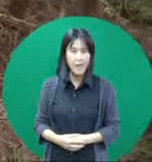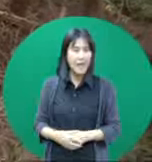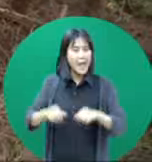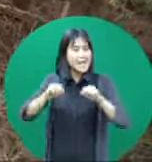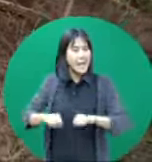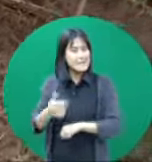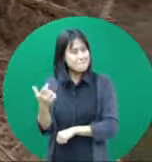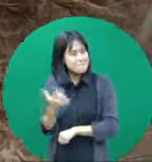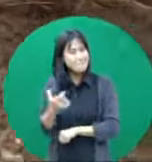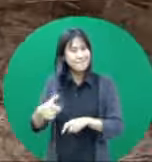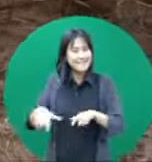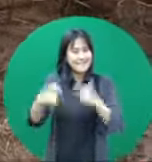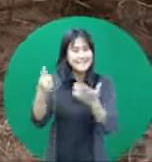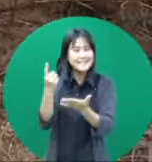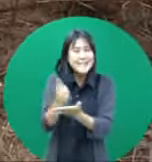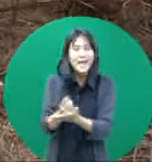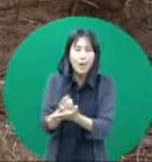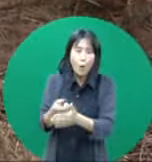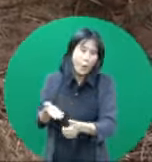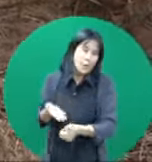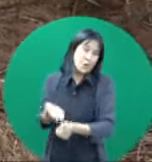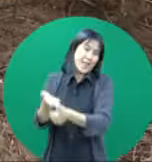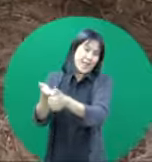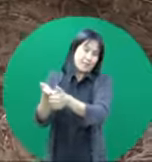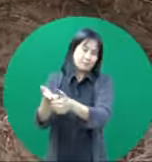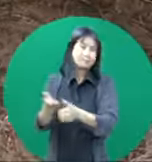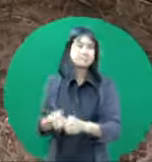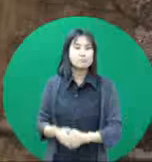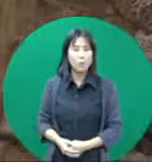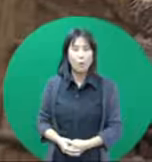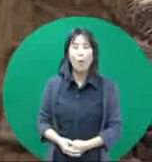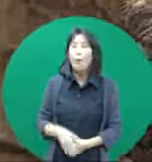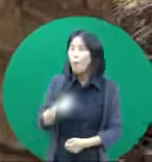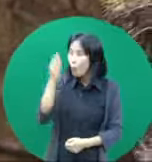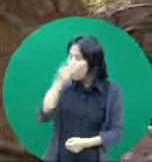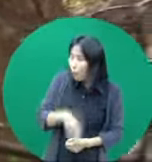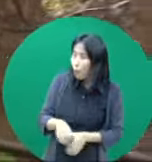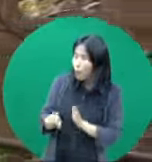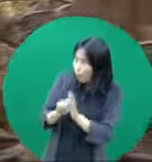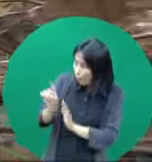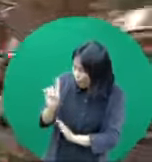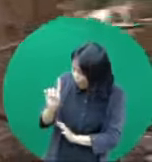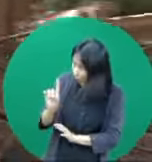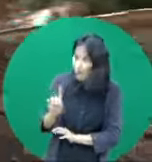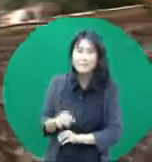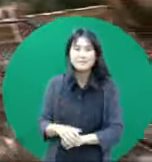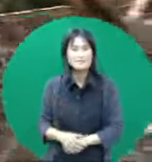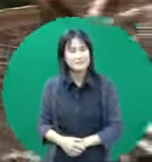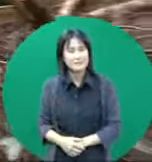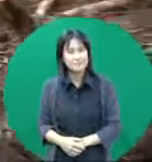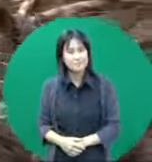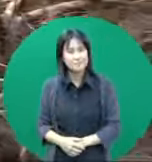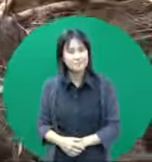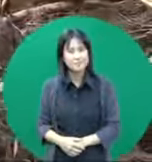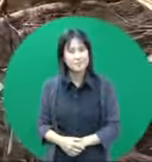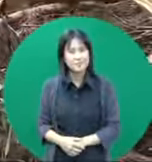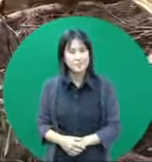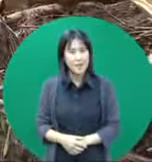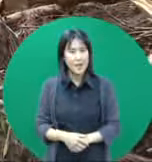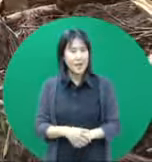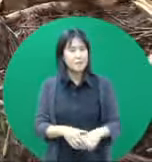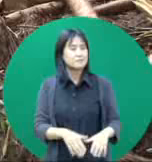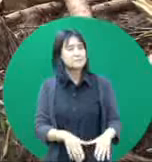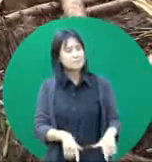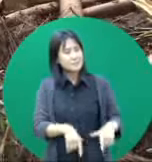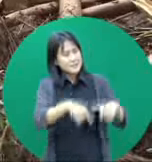よ。木を育てる感じですね、一本の木を、まともな木を。 でこの間伐をすることで森林はどうなるんですか？ 切ってや